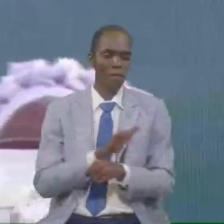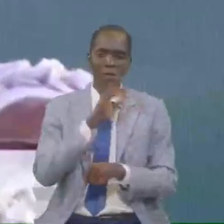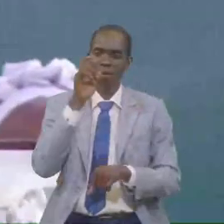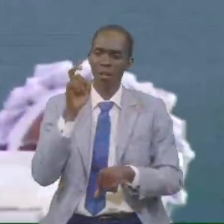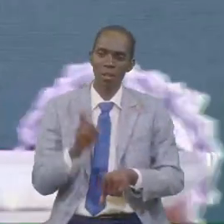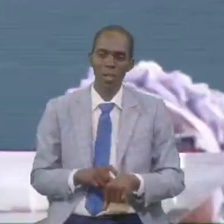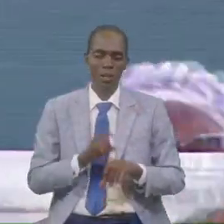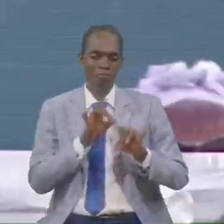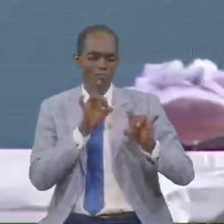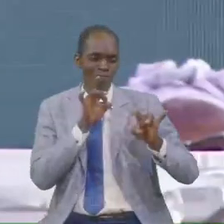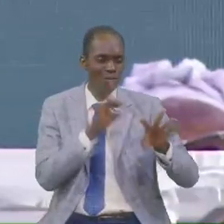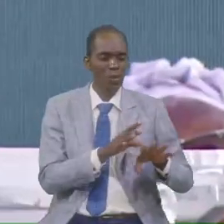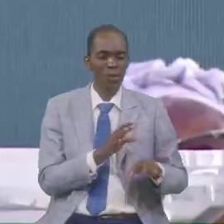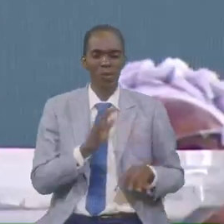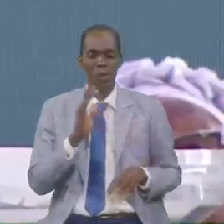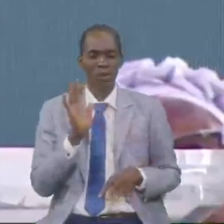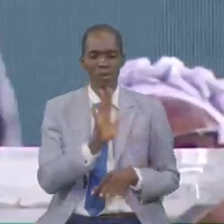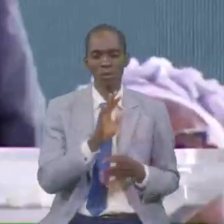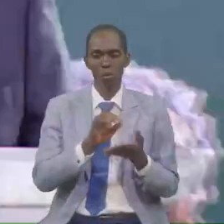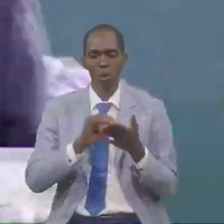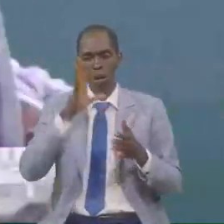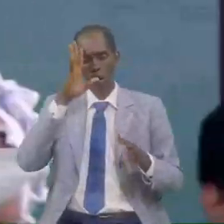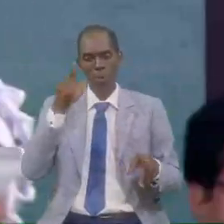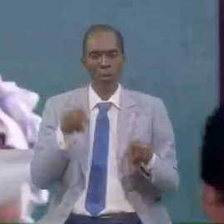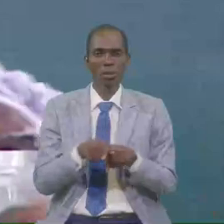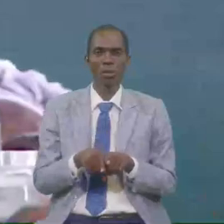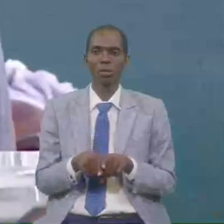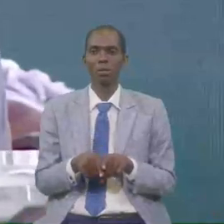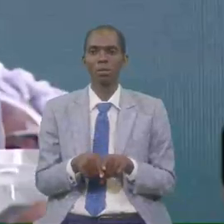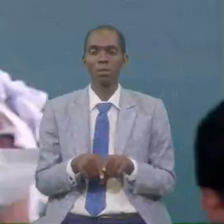Et il a haï plus son frère.